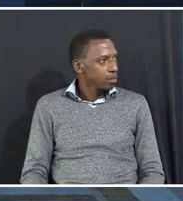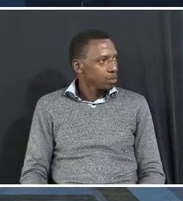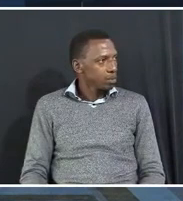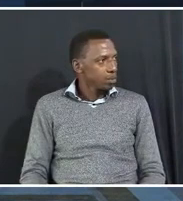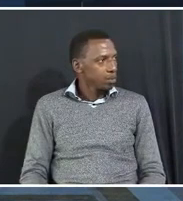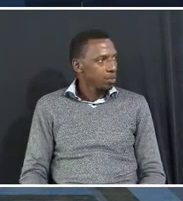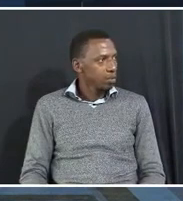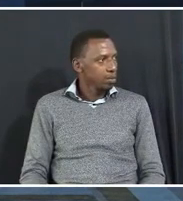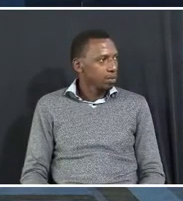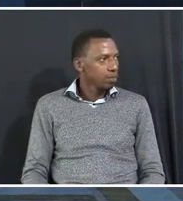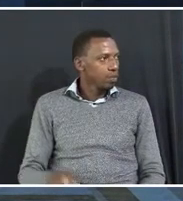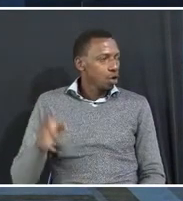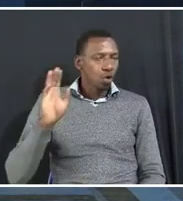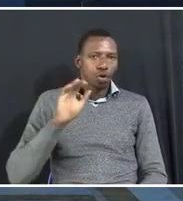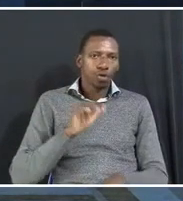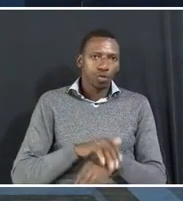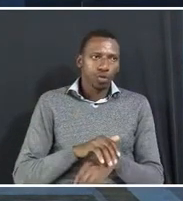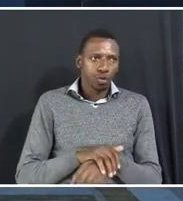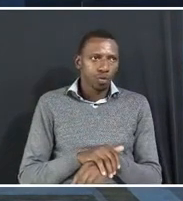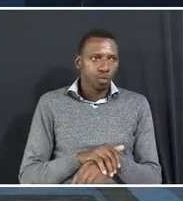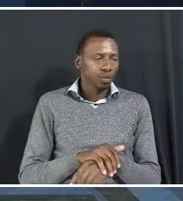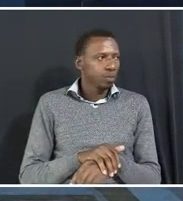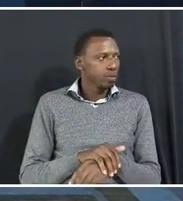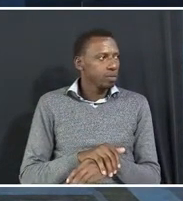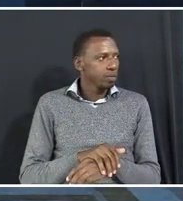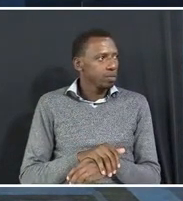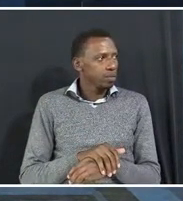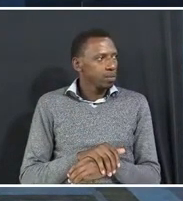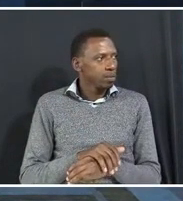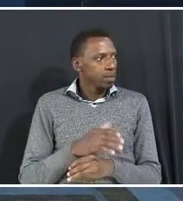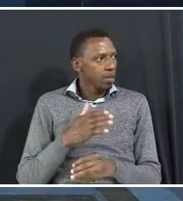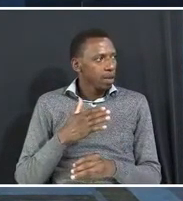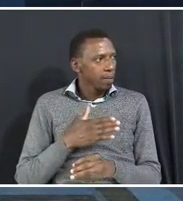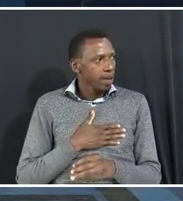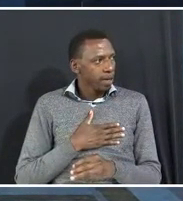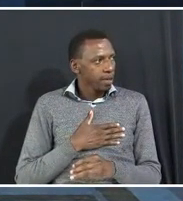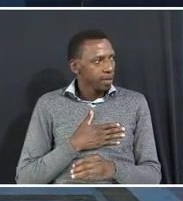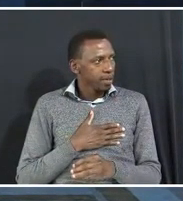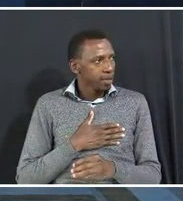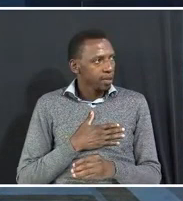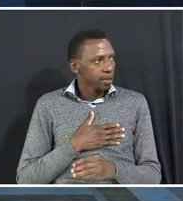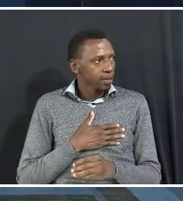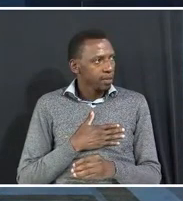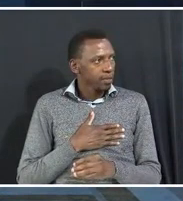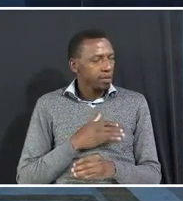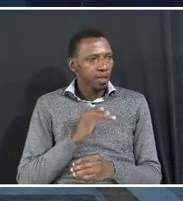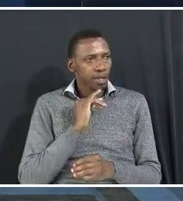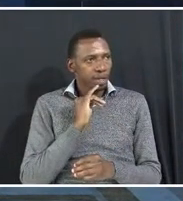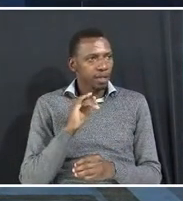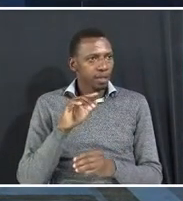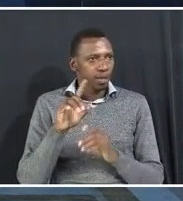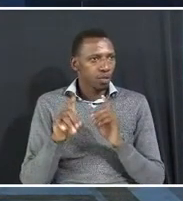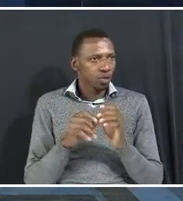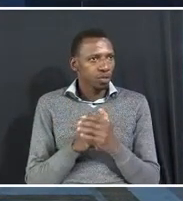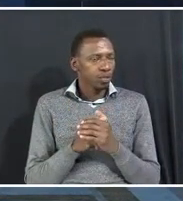God is good all the time. Mine is I think it is kind of a question.